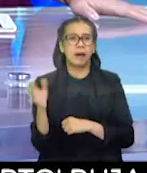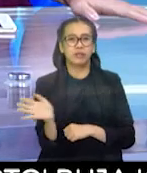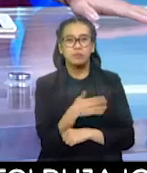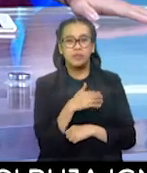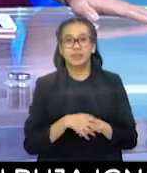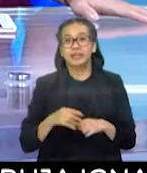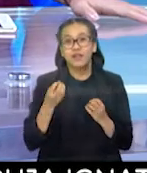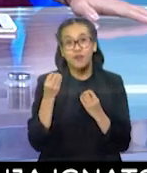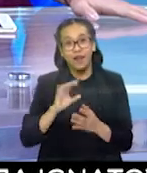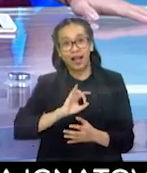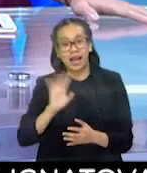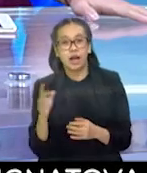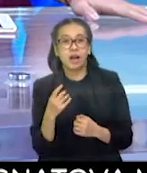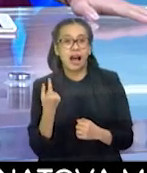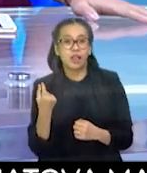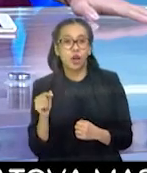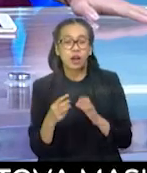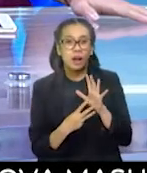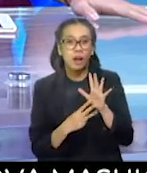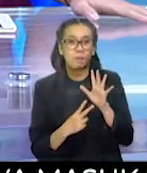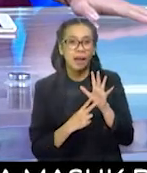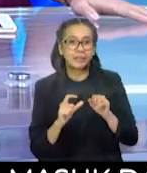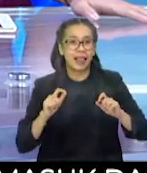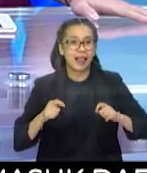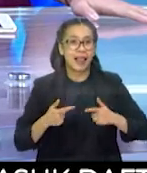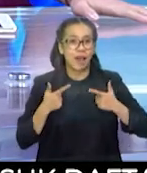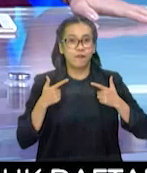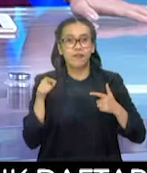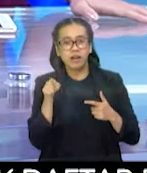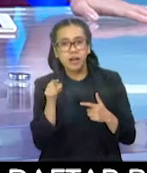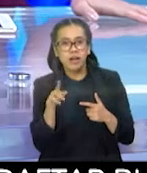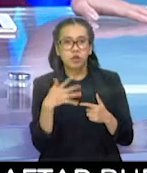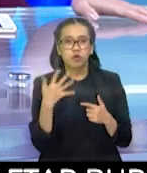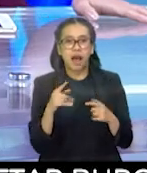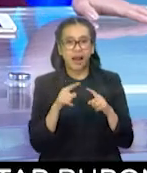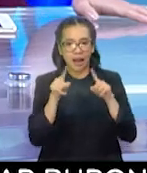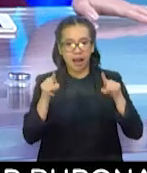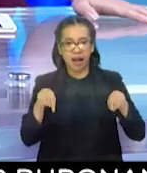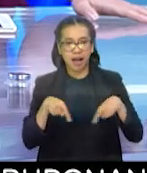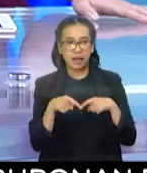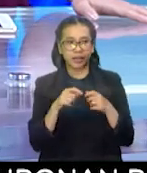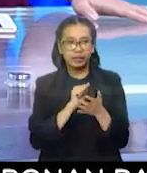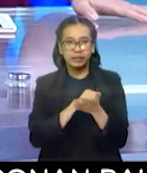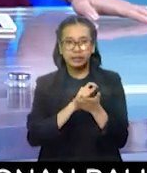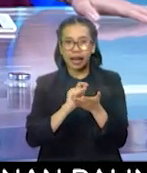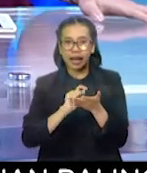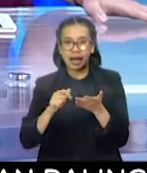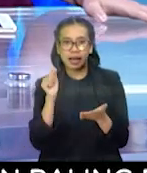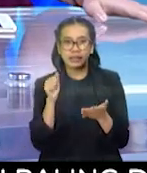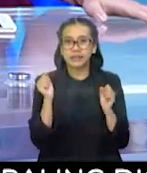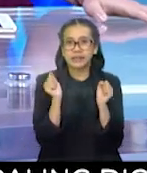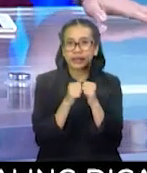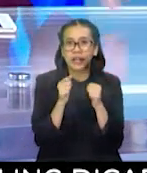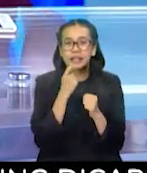Kita beralih ke informasi lainnya, pemirsa. PT MNC Life Assurance atau MNC Life menandatangani nota kesepahaman kerjasama dengan aplikasi